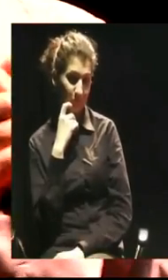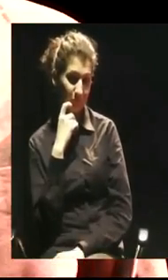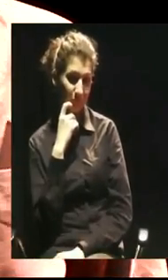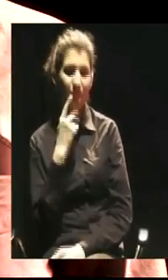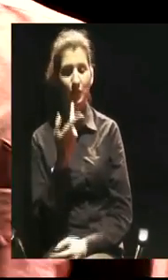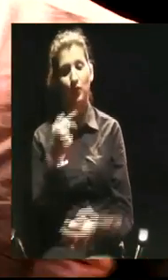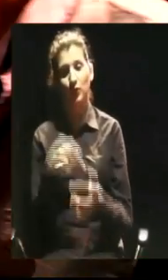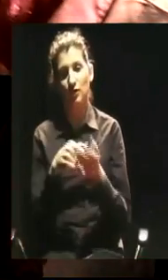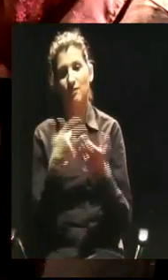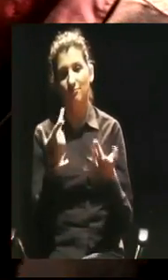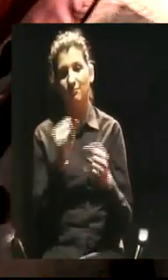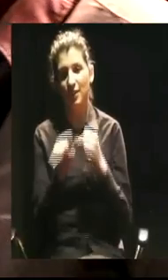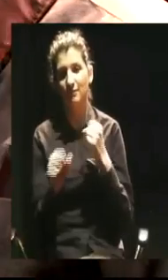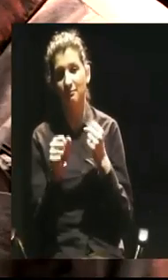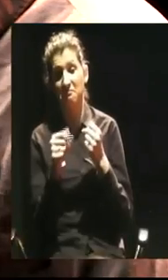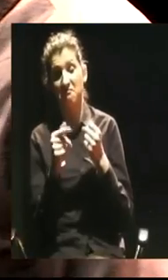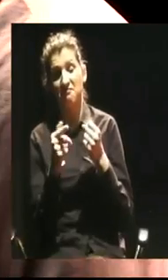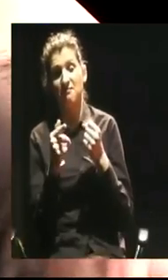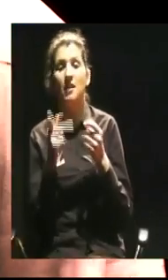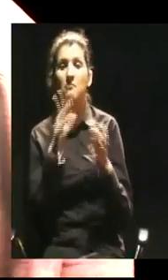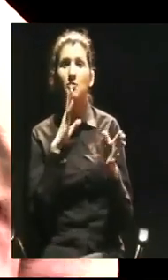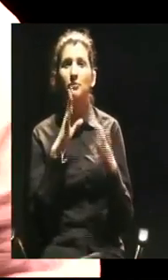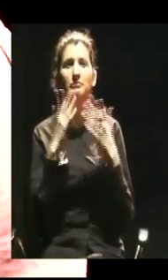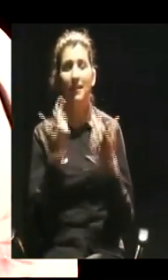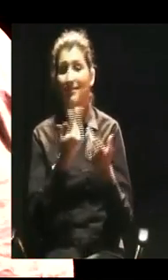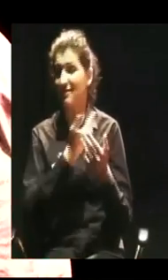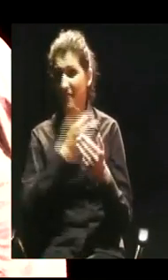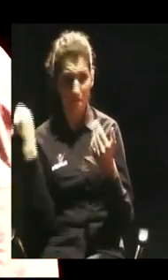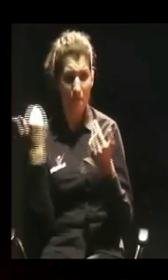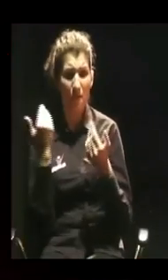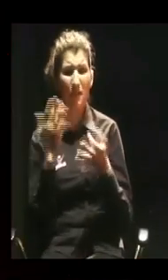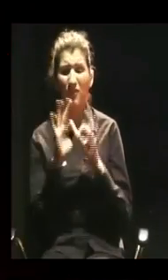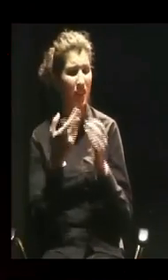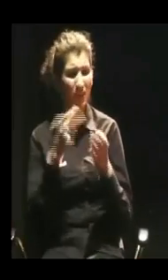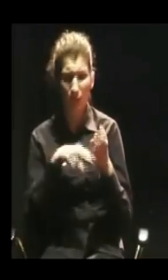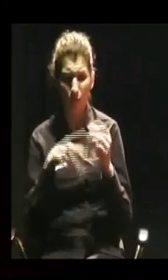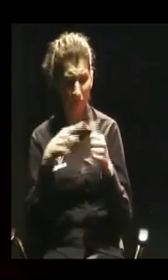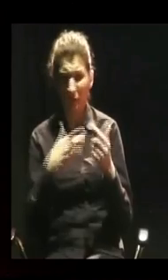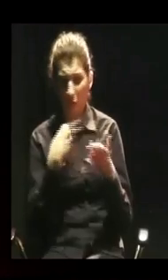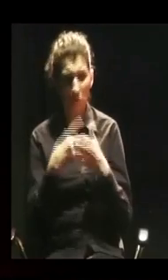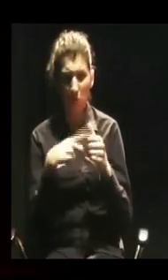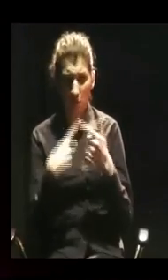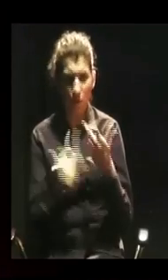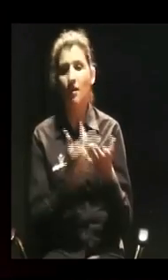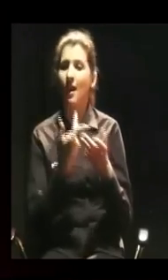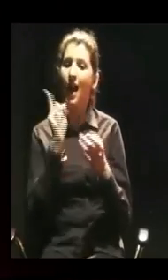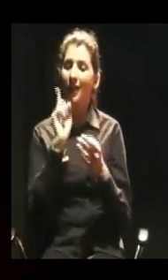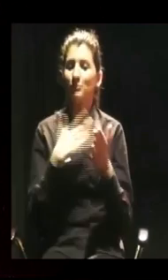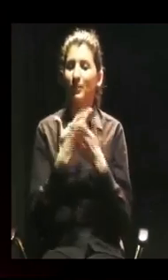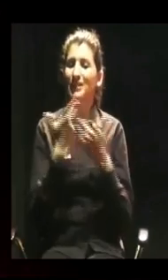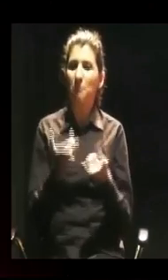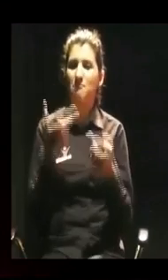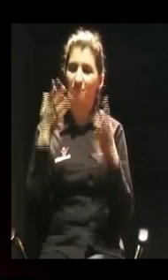Więc tak to bywa z tym nieposiadaniem, jeśli chcemy być. No, chociaż